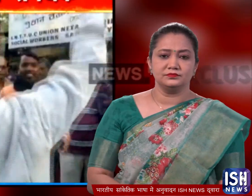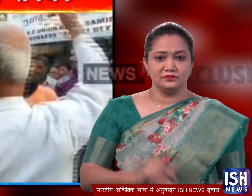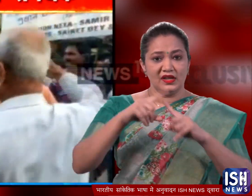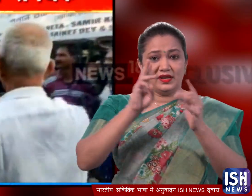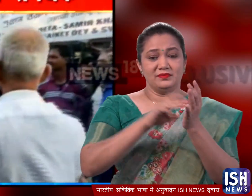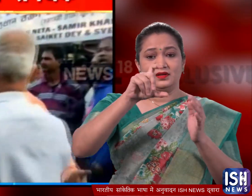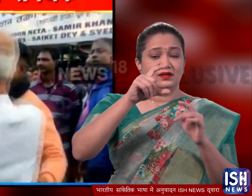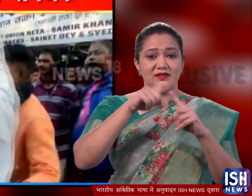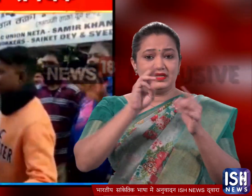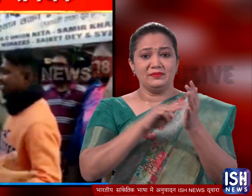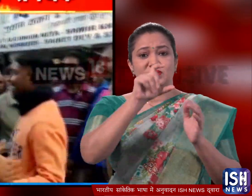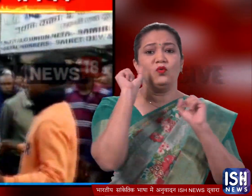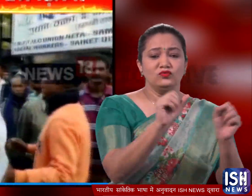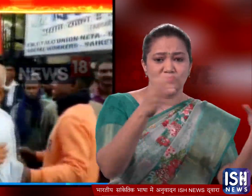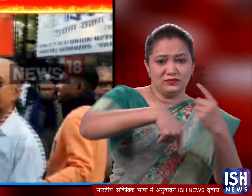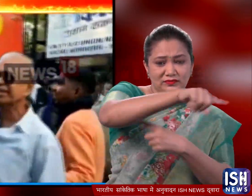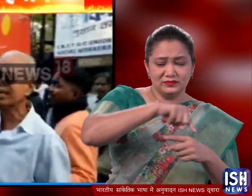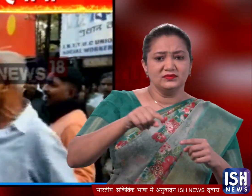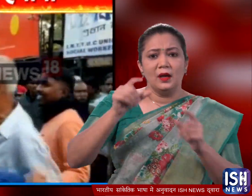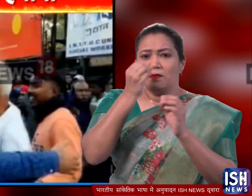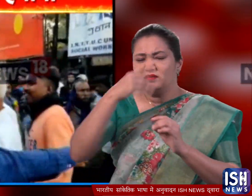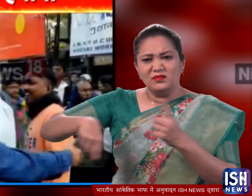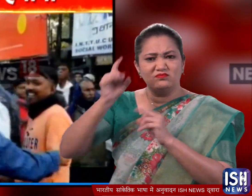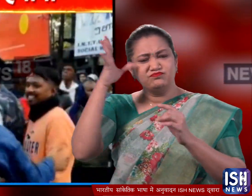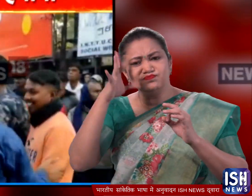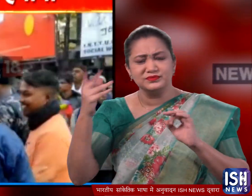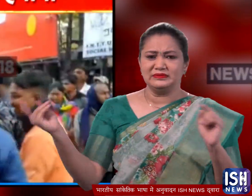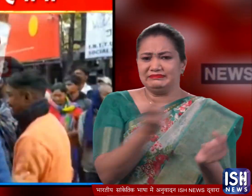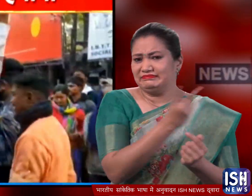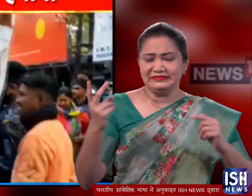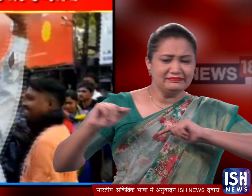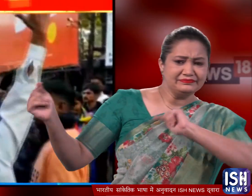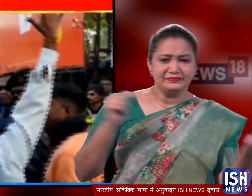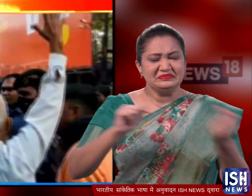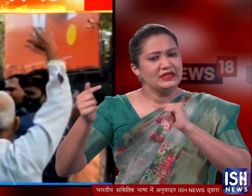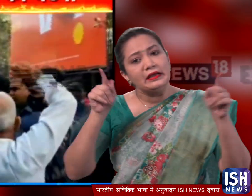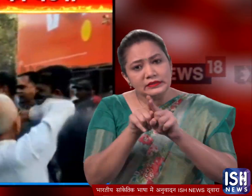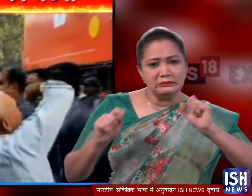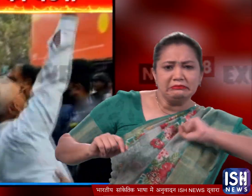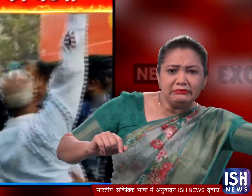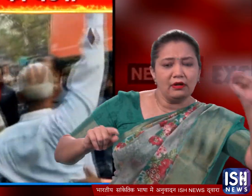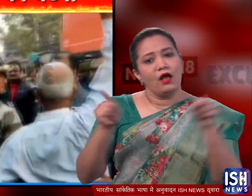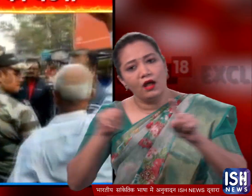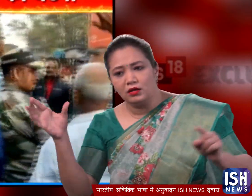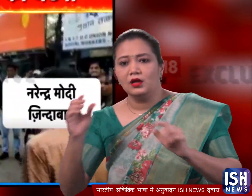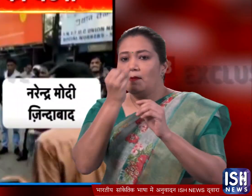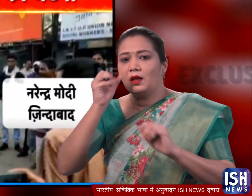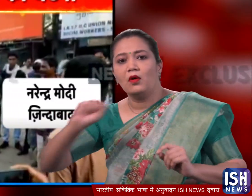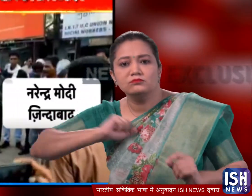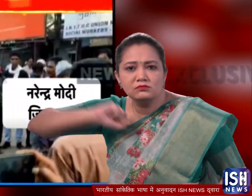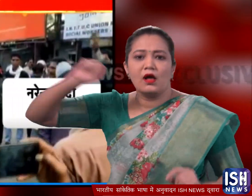टीएमसी समर्थकों की नारेबाजी से बीजेपी के कार्यकर्ता भड़क गए और विरोध करने वालों के सामने आकर उन्होंने भी जवाबी नारेबाजी शुरू कर दी।